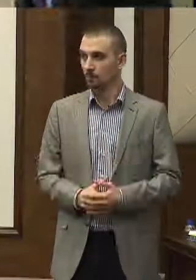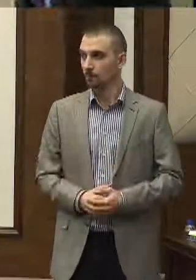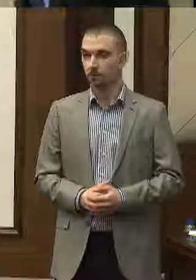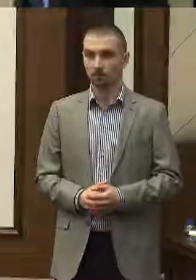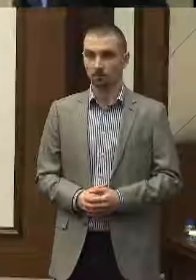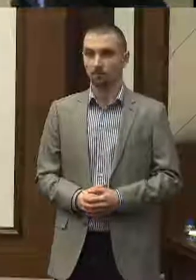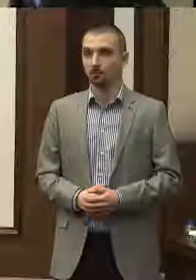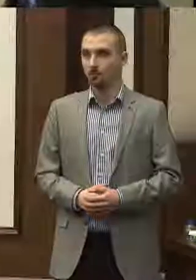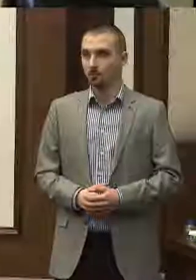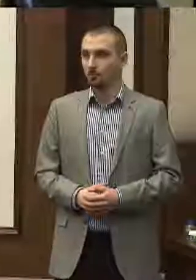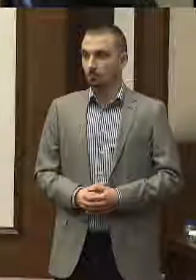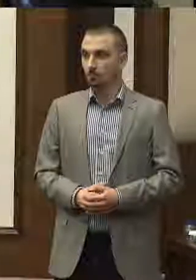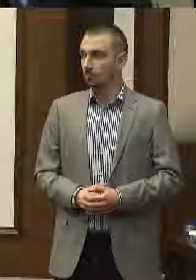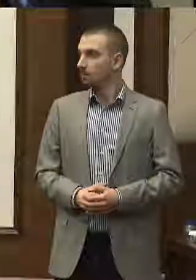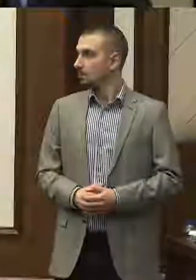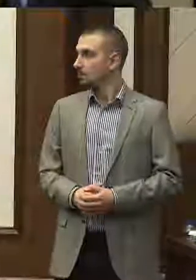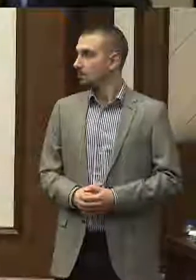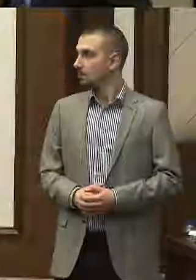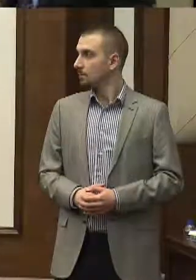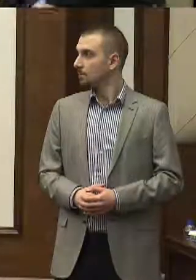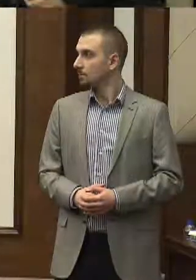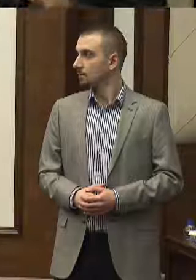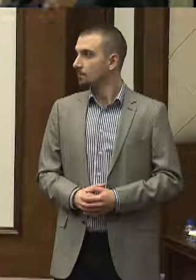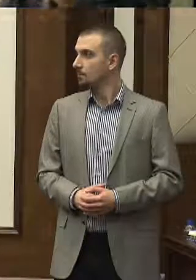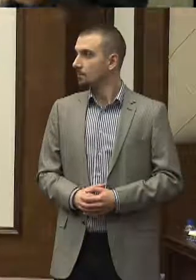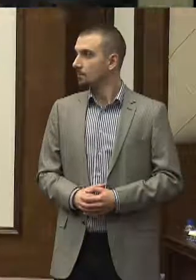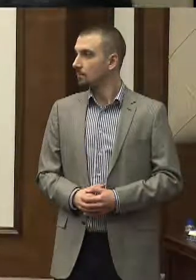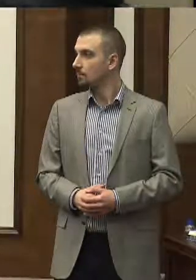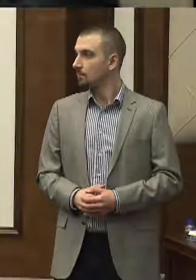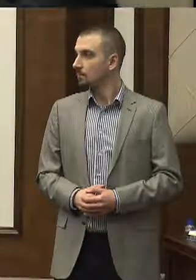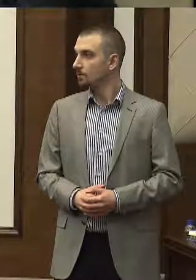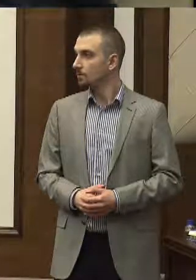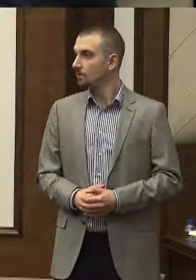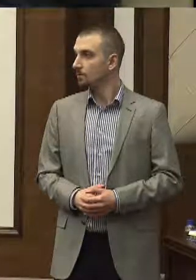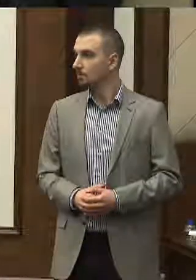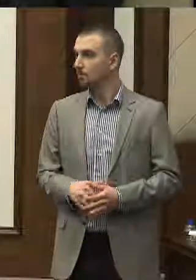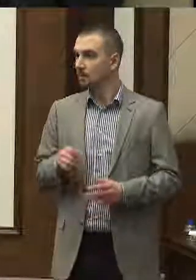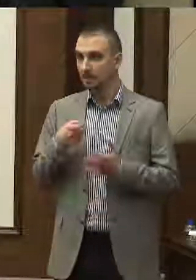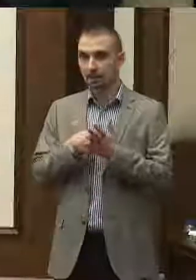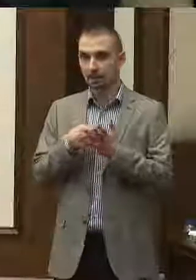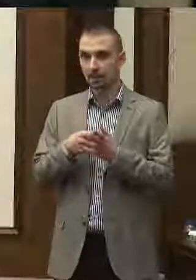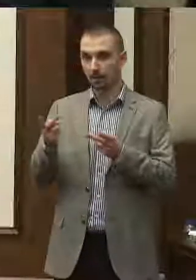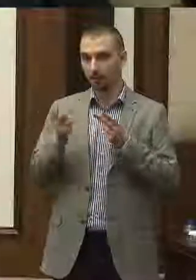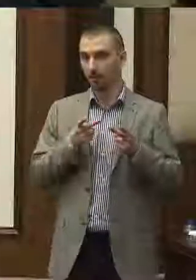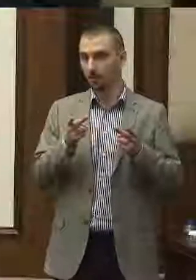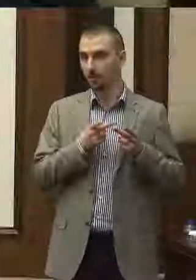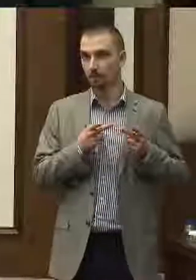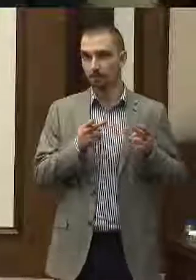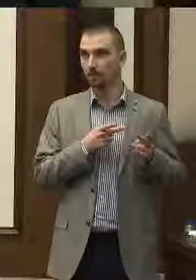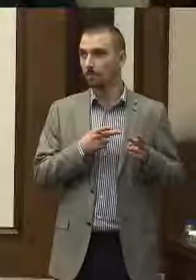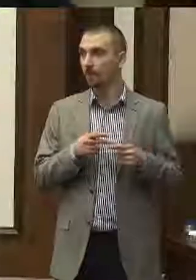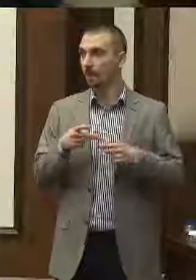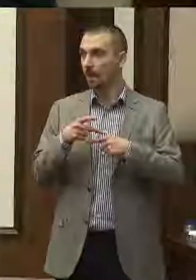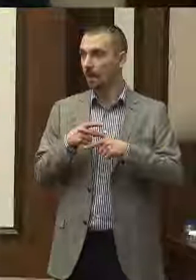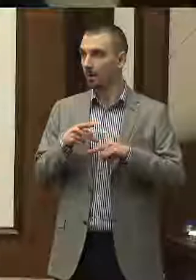Arkadaşlar, doktorum sen davet et. Kim geliyor? Oradan hangisi geliyorsa siz davet edin. İsmen. Zeynep